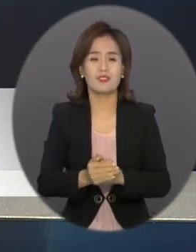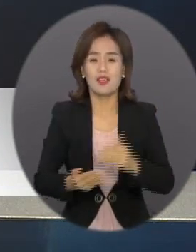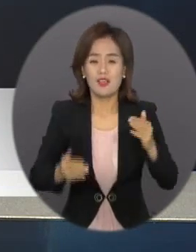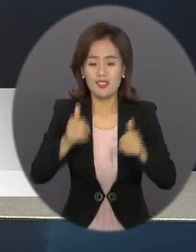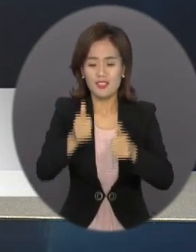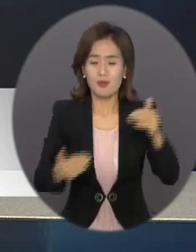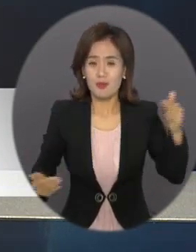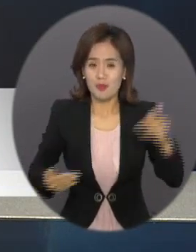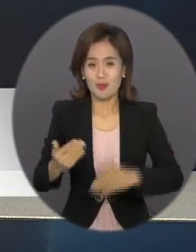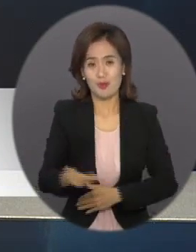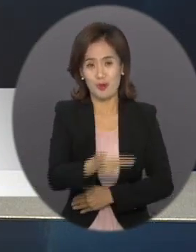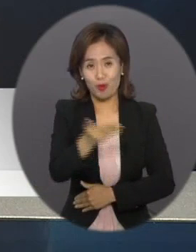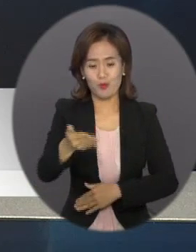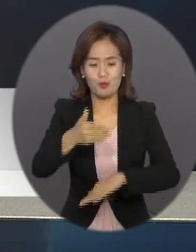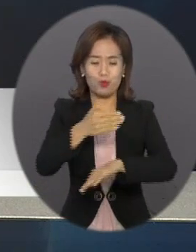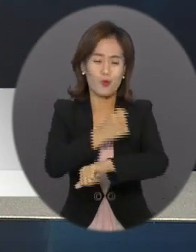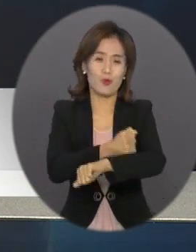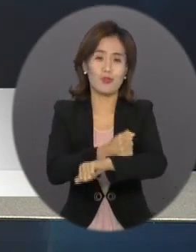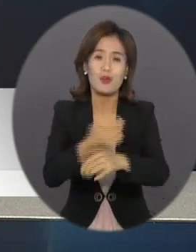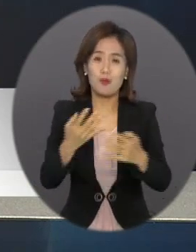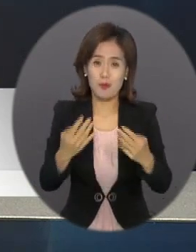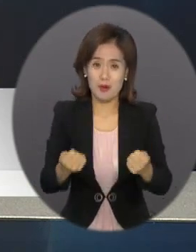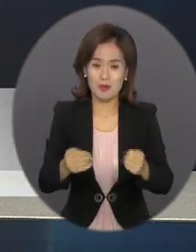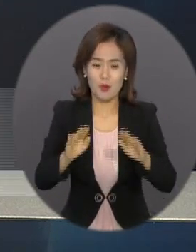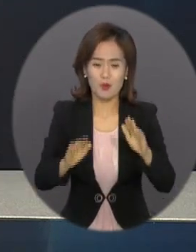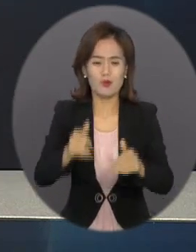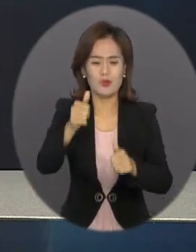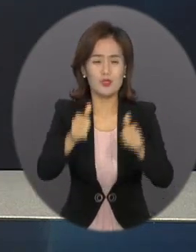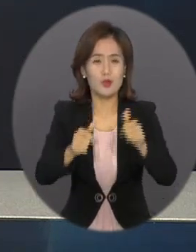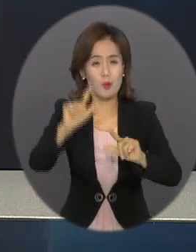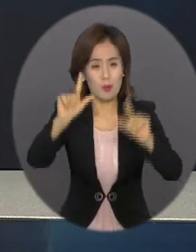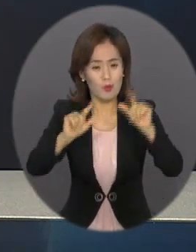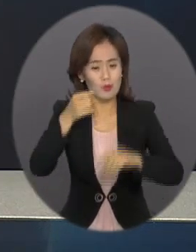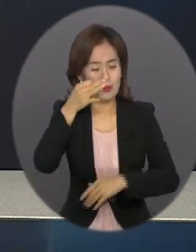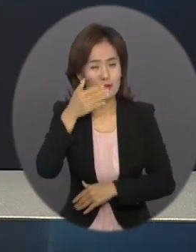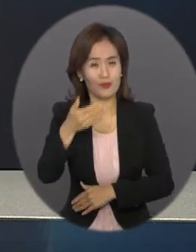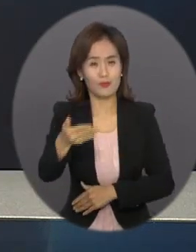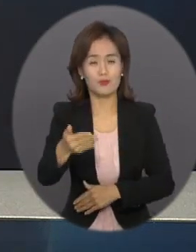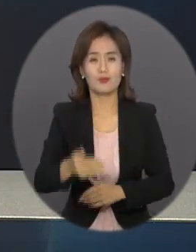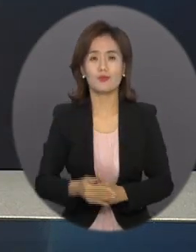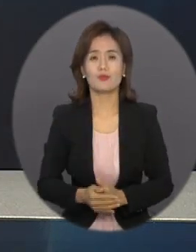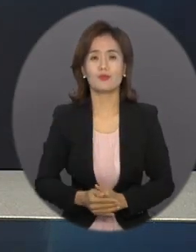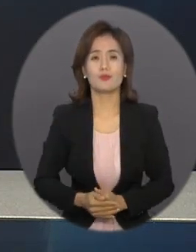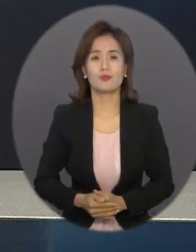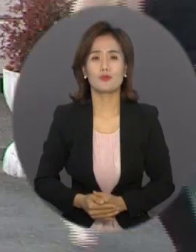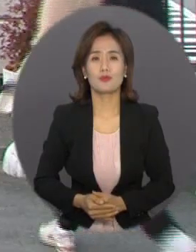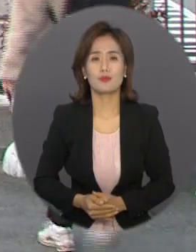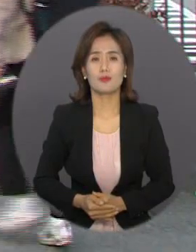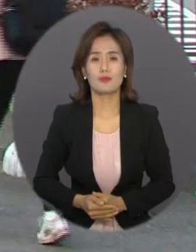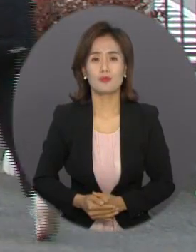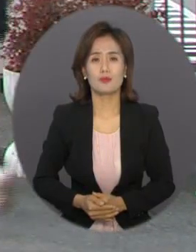애 많이 쓰셨습니다. 올해 수능 날 풍경을 이다현 기자가 전해드립니다.